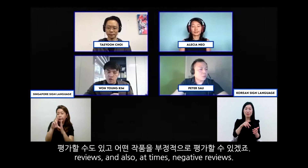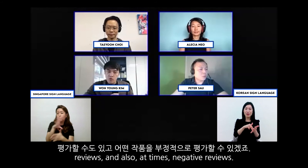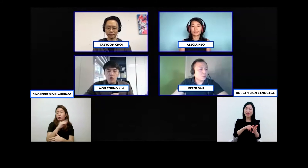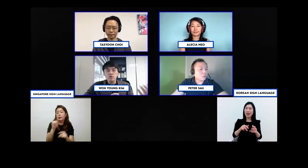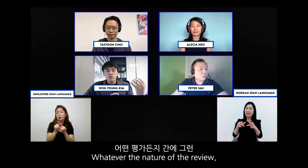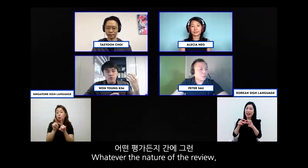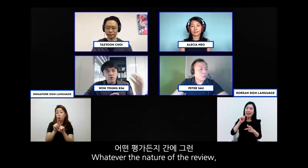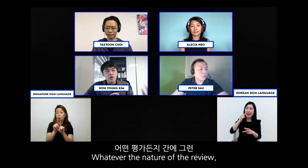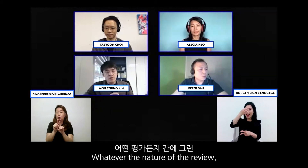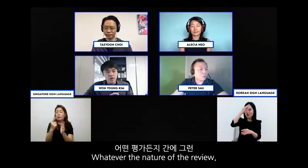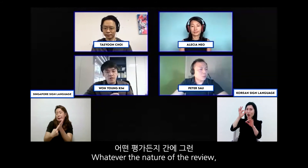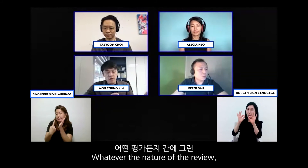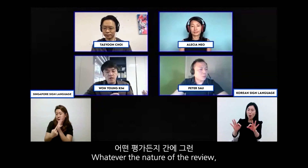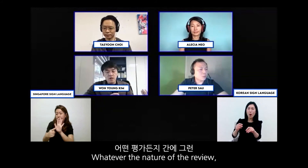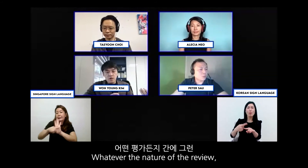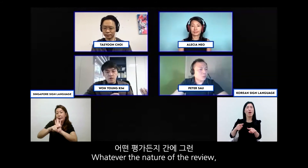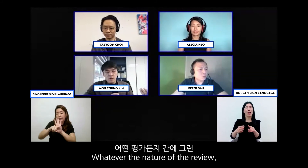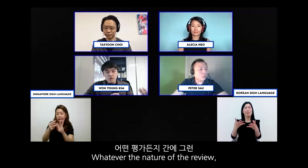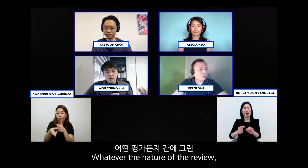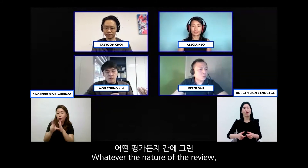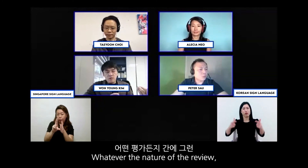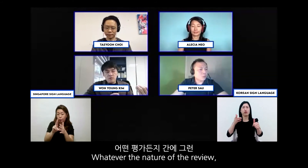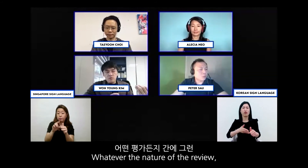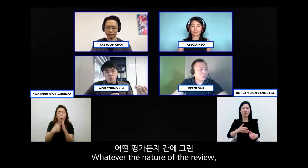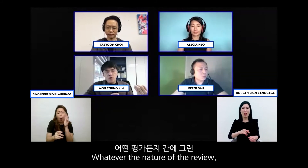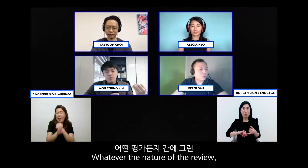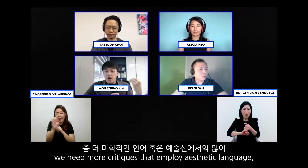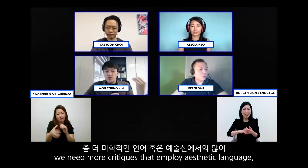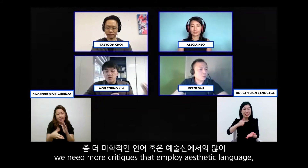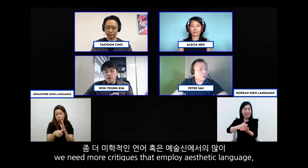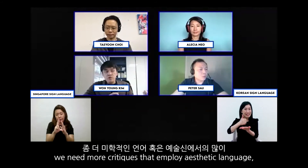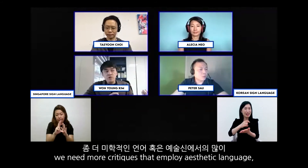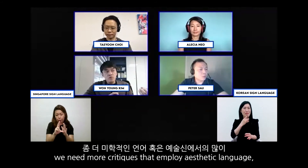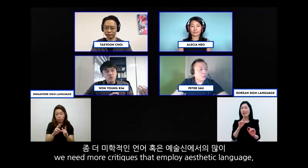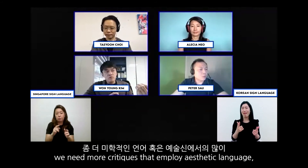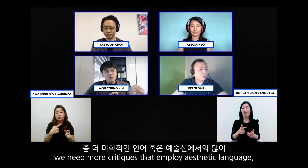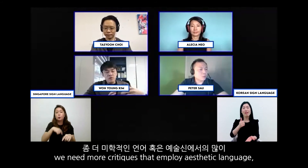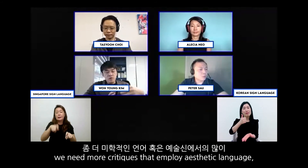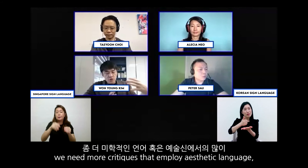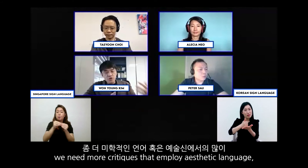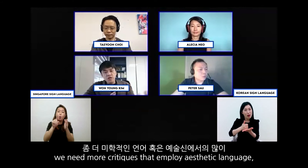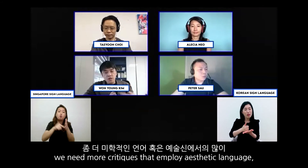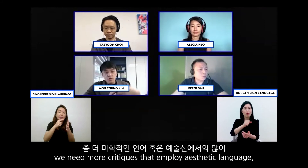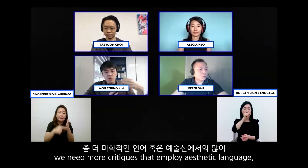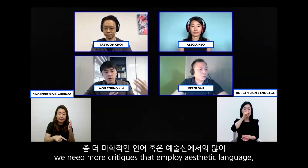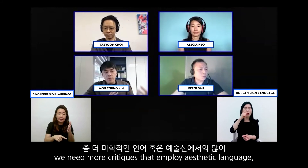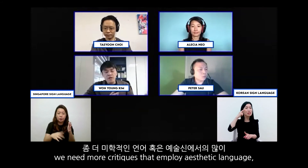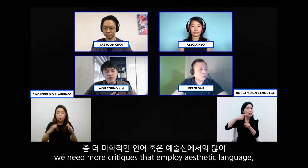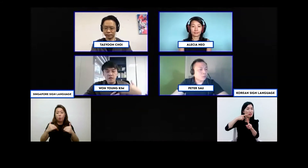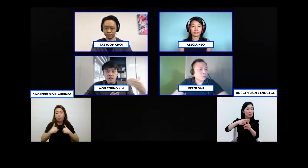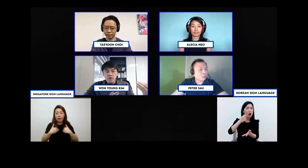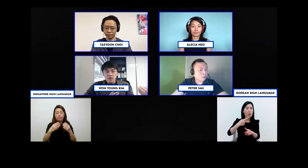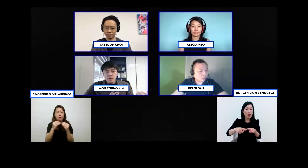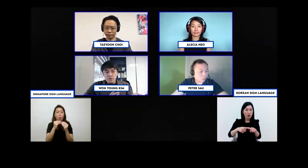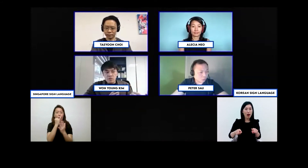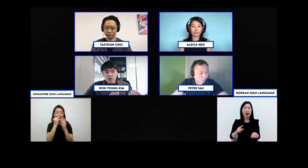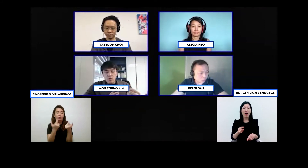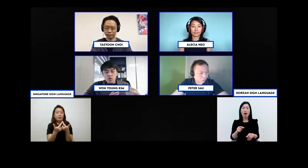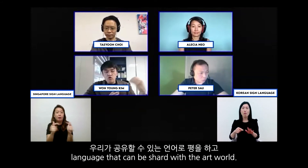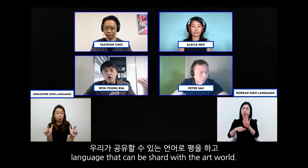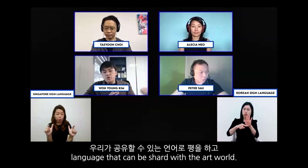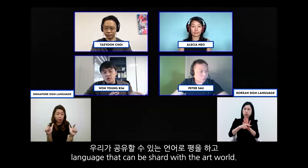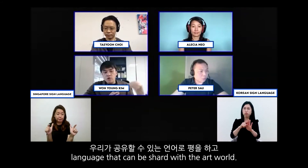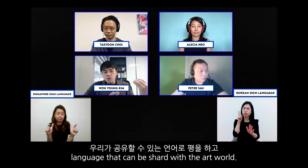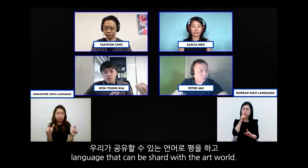평가할 수도 있겠고 어떤 평가든지 간에 어떤 좀 더 미학적인 언어 혹은 예술 씬에서의 많이